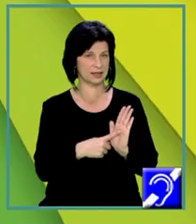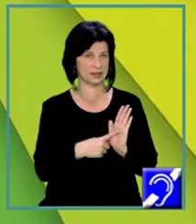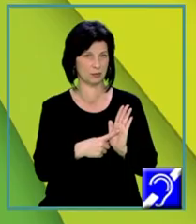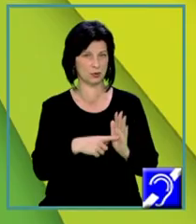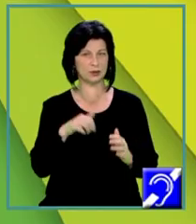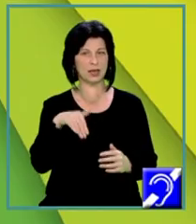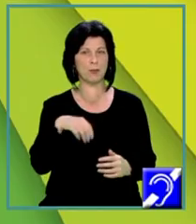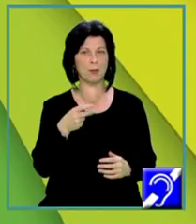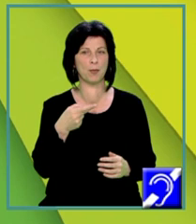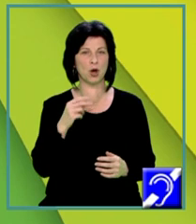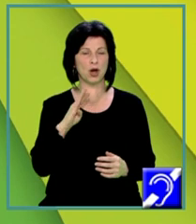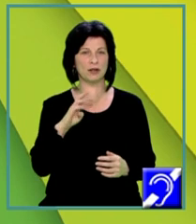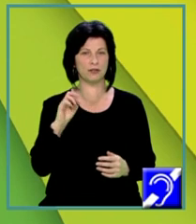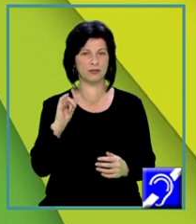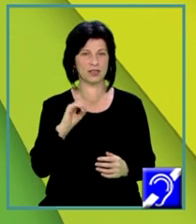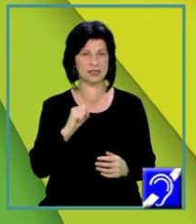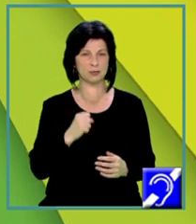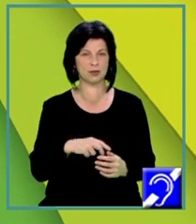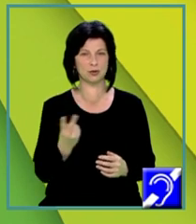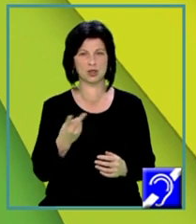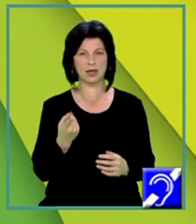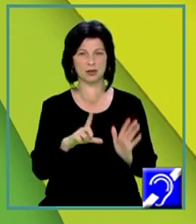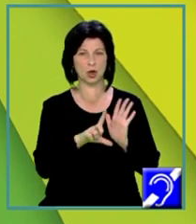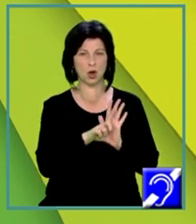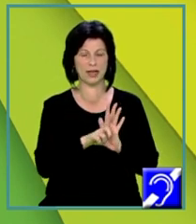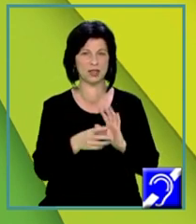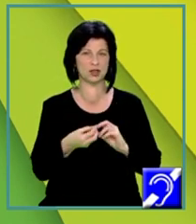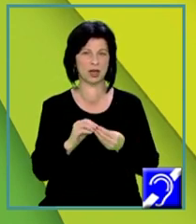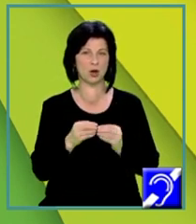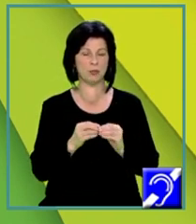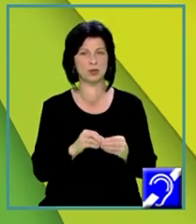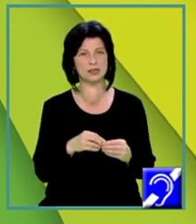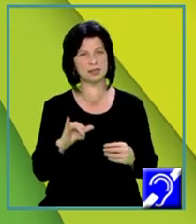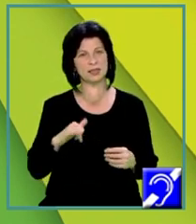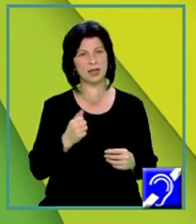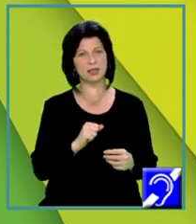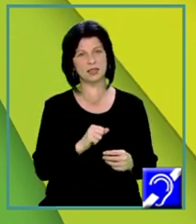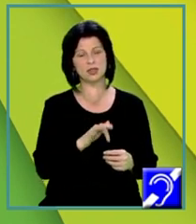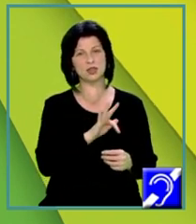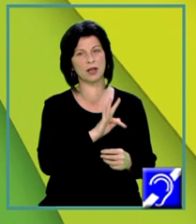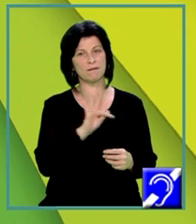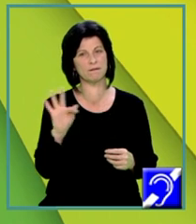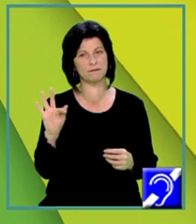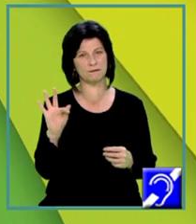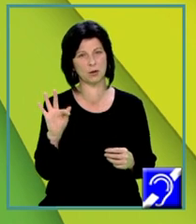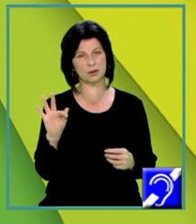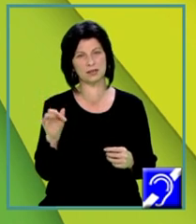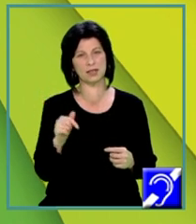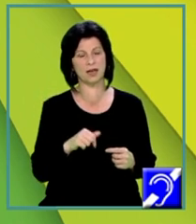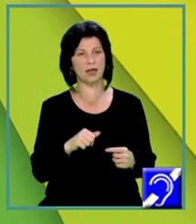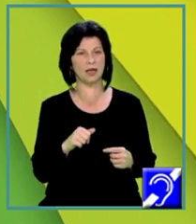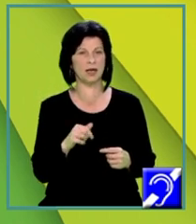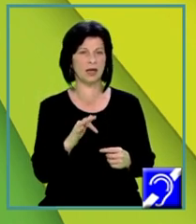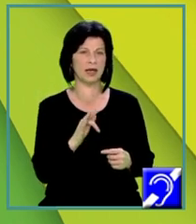cu aceste două legi de compoziție și funcția Arătați că funcția f de x egal x plus 4